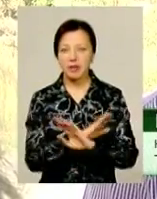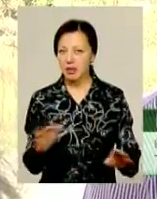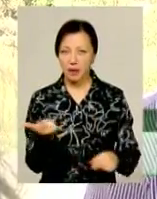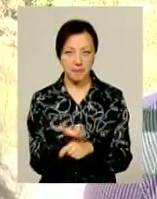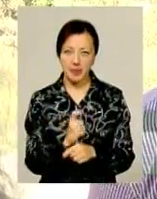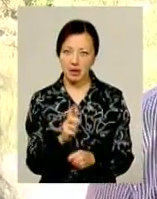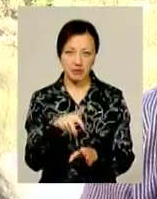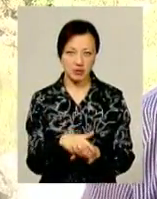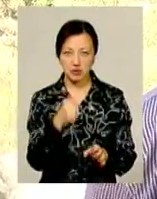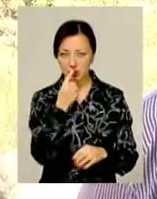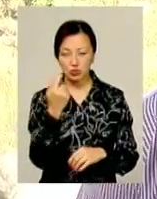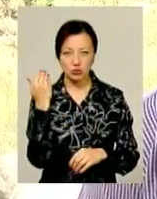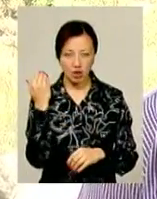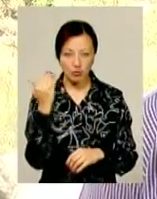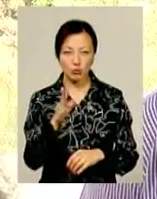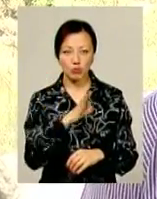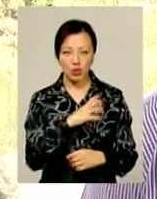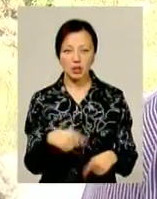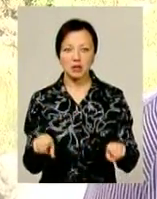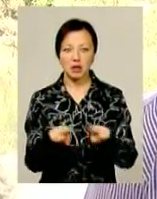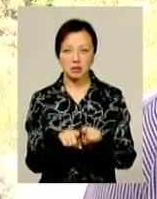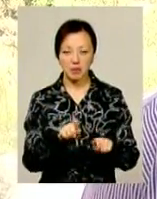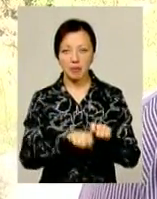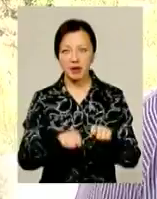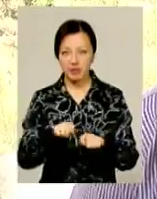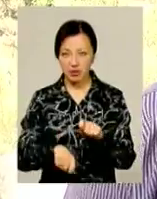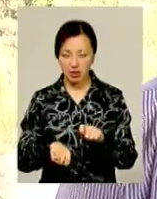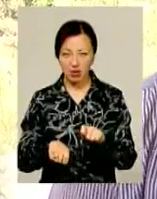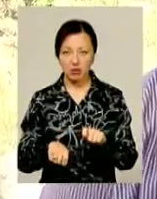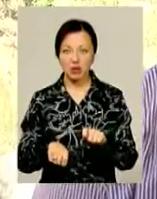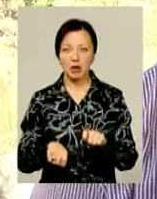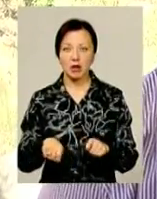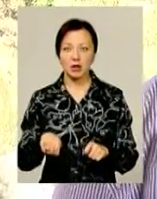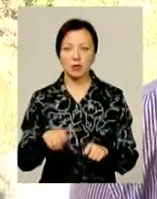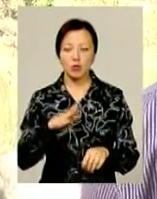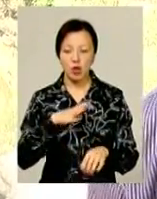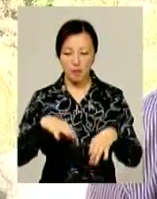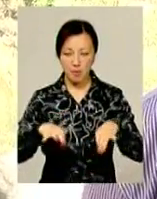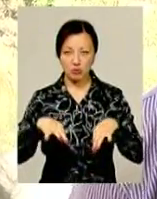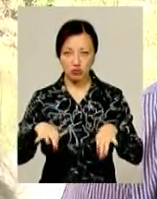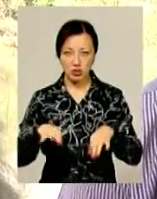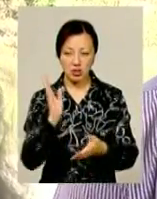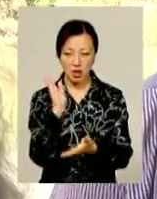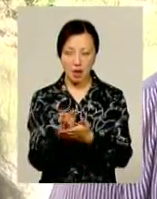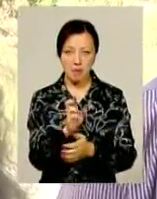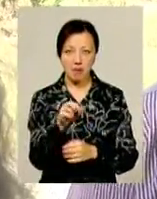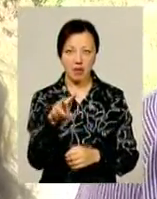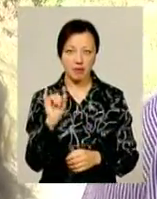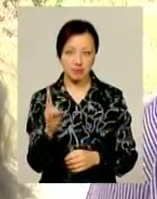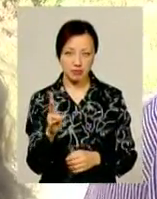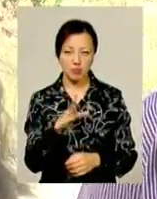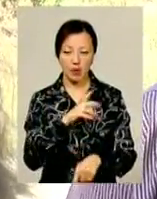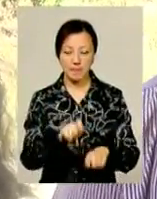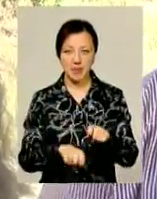перевантажені. Нещодавно була така ж сама перевірка народного контролю. Стояли наші машини на балин, на елеватор.